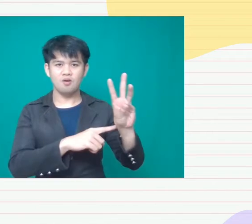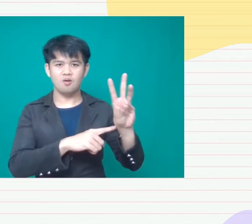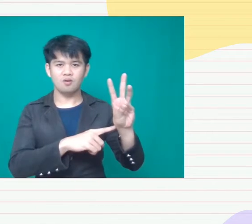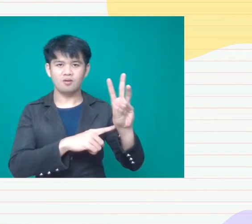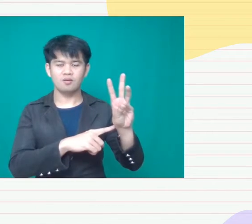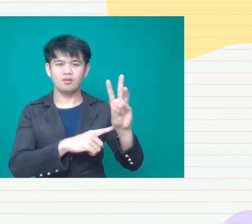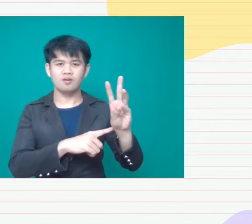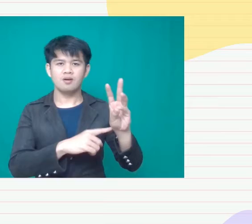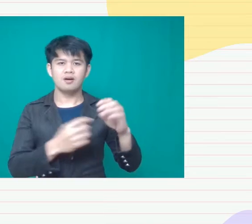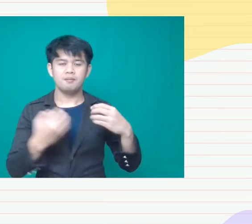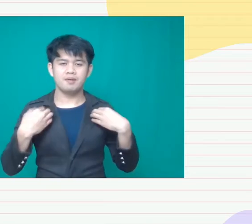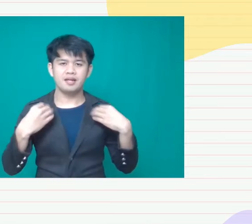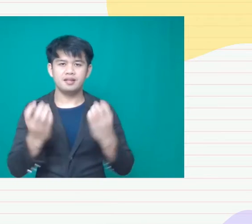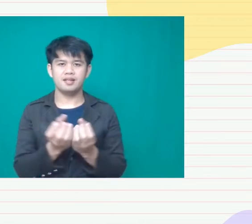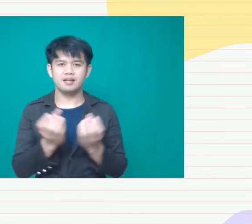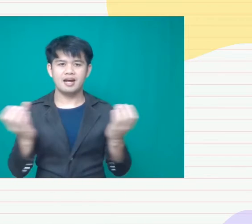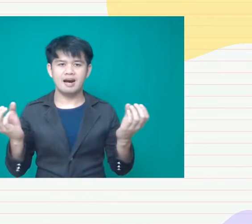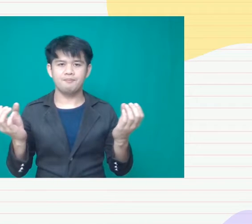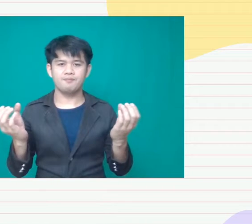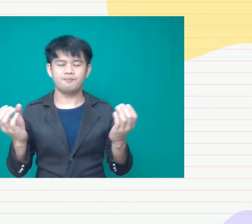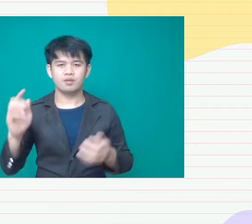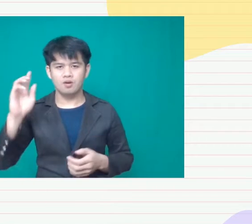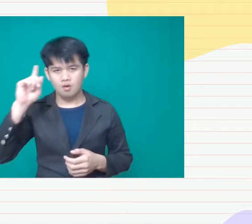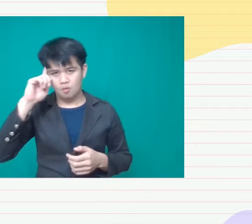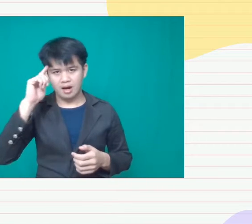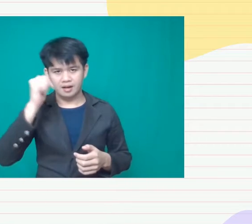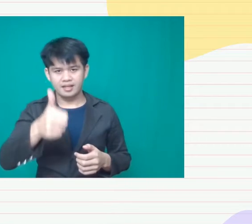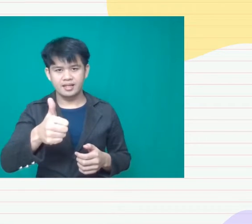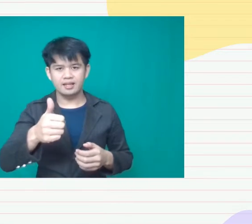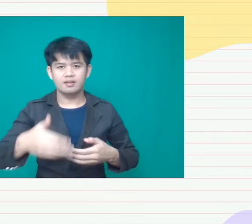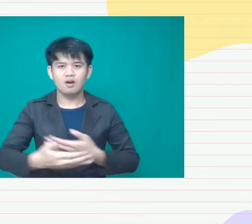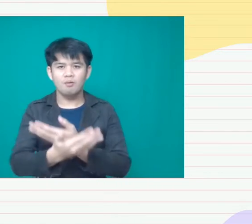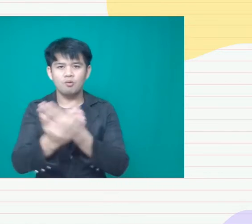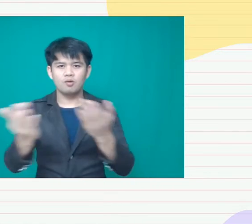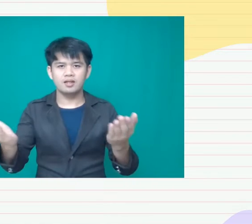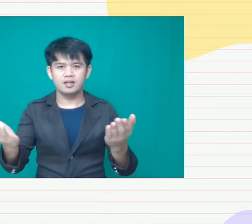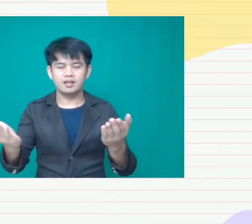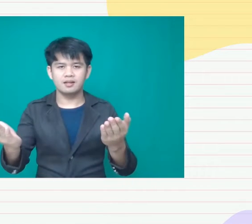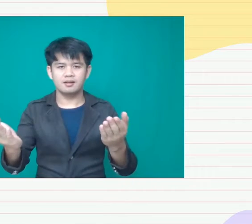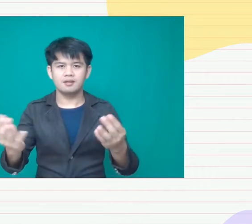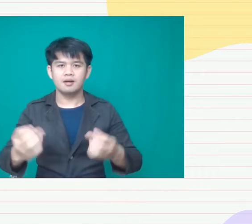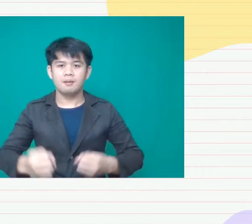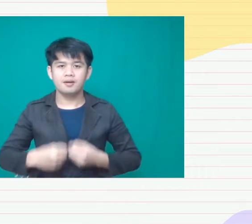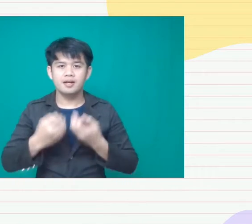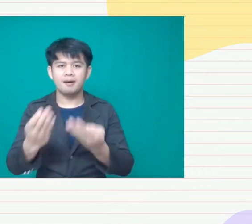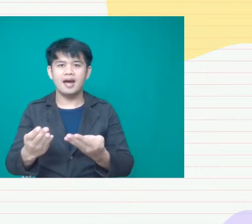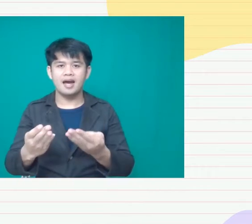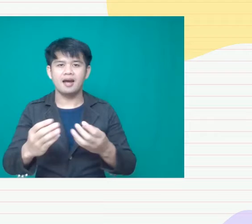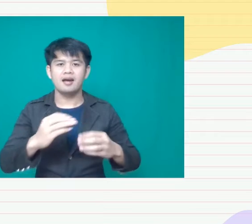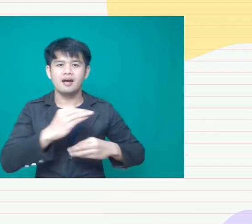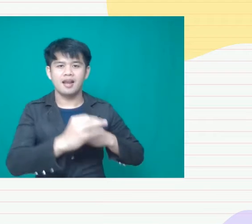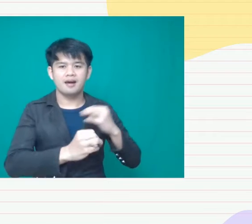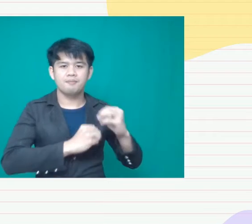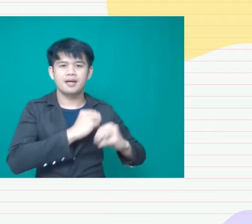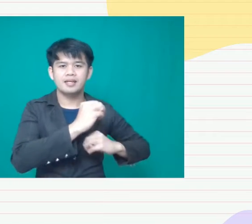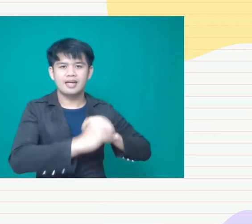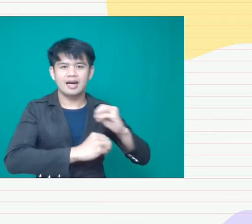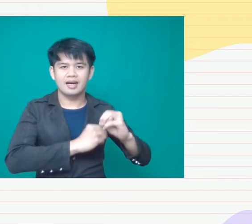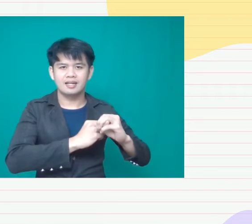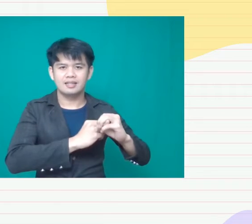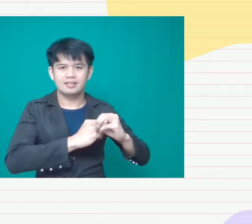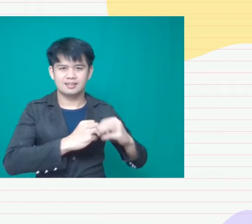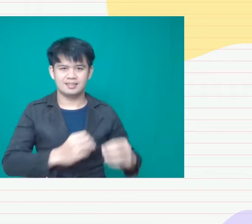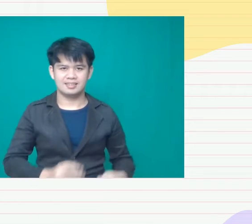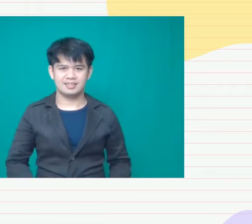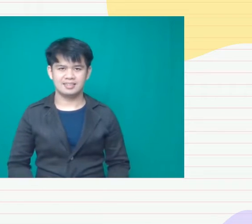ข้อ6มีศีลธรรมหวังดีต่อผู้อื่นเพื่อแผ่และเมตต